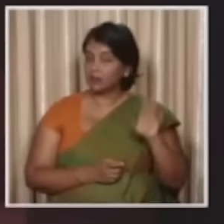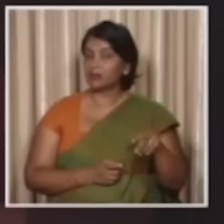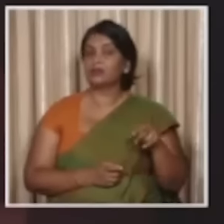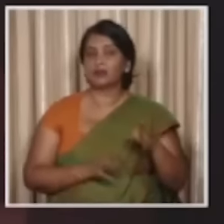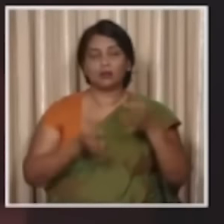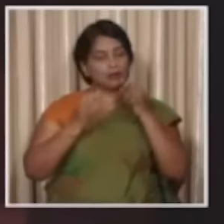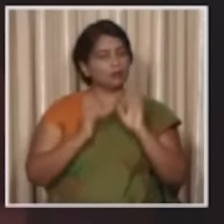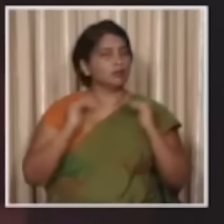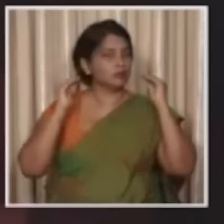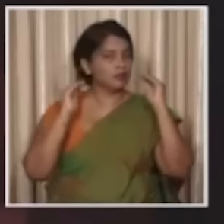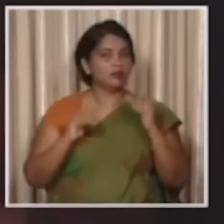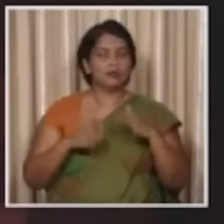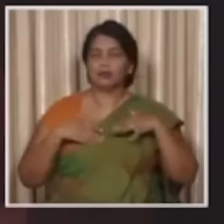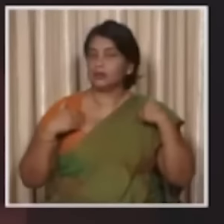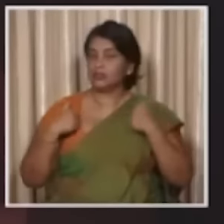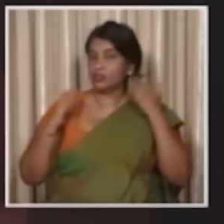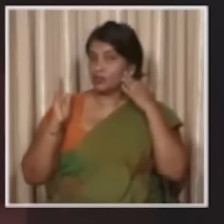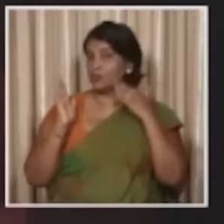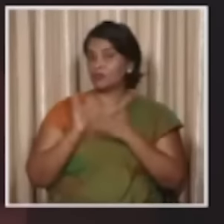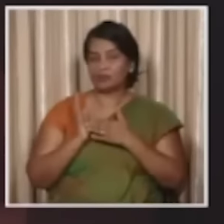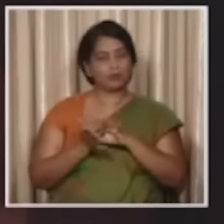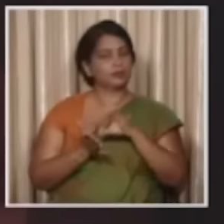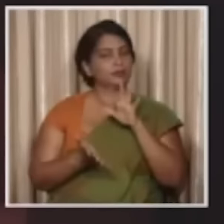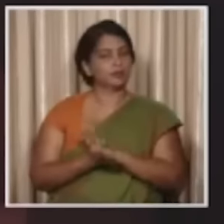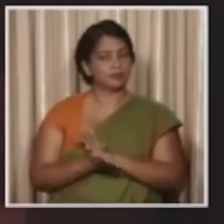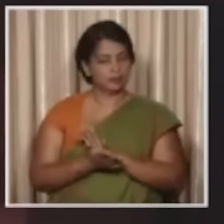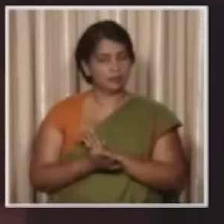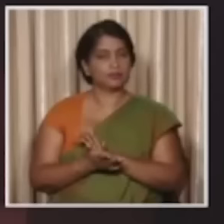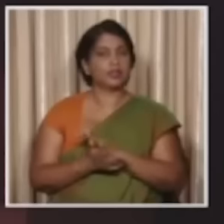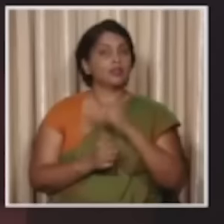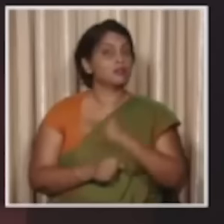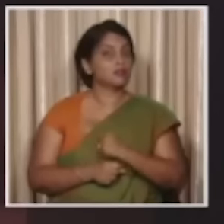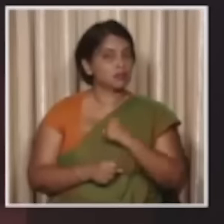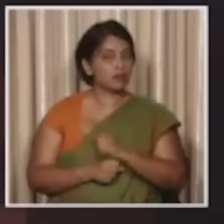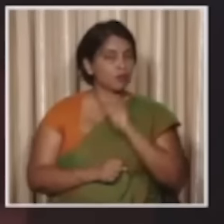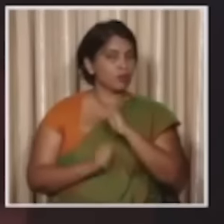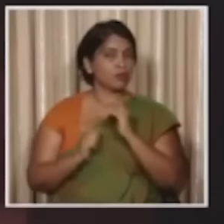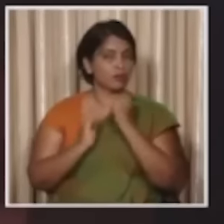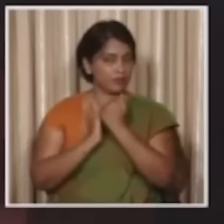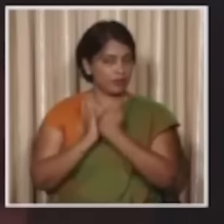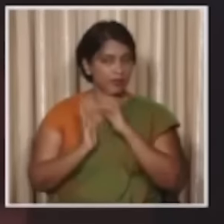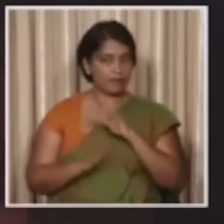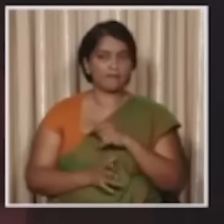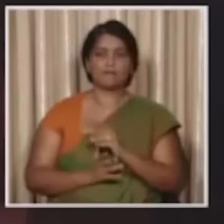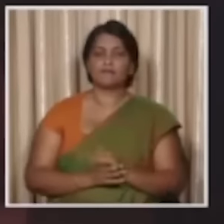ඒවායේ ගුණාත්මක බව හා සෞඛ්‍ය ආරක්ෂිත බව තහවුරු කිරීමට රජය සතුව වැඩපිළිවෙලක් තිබේ.